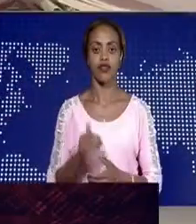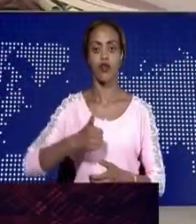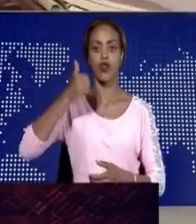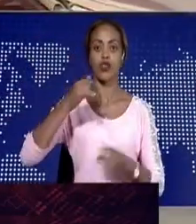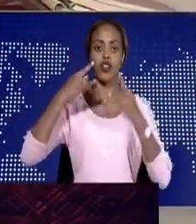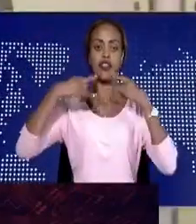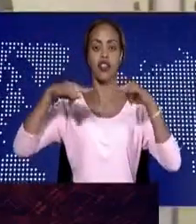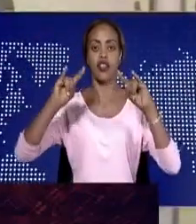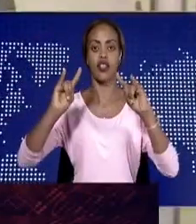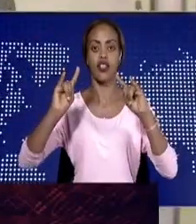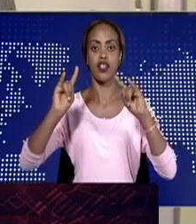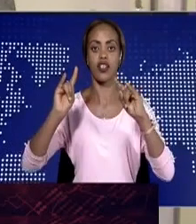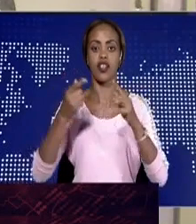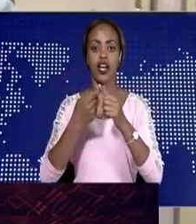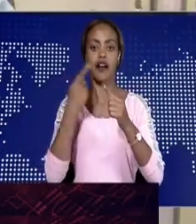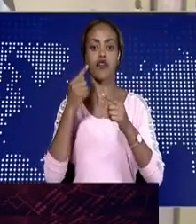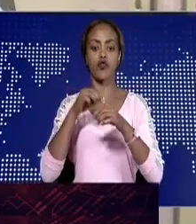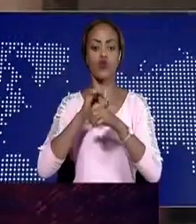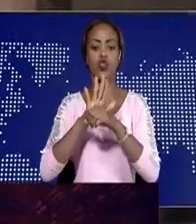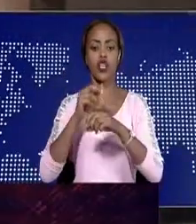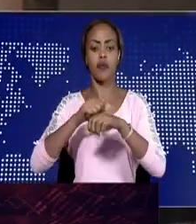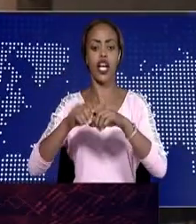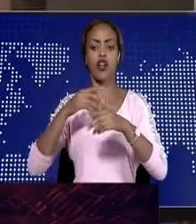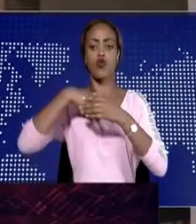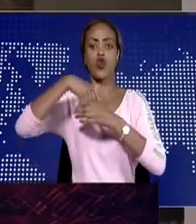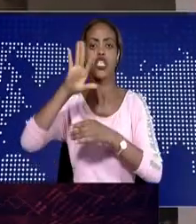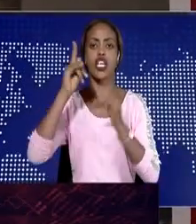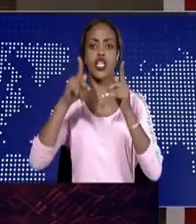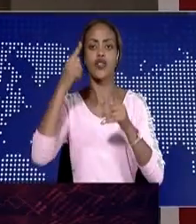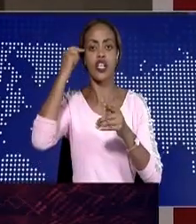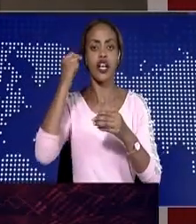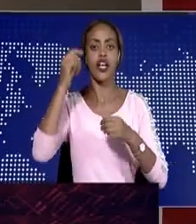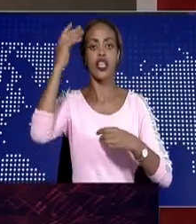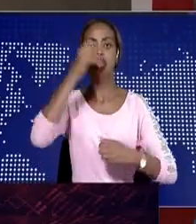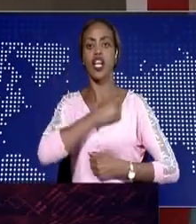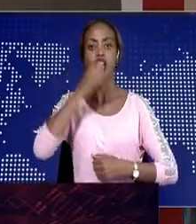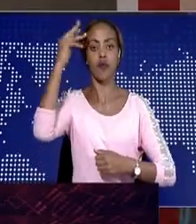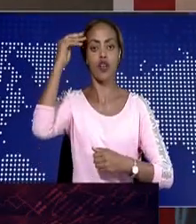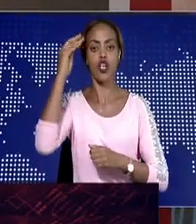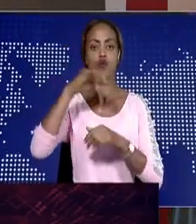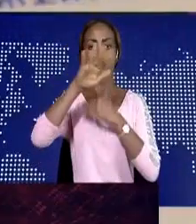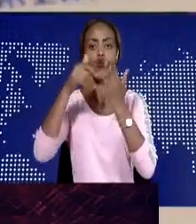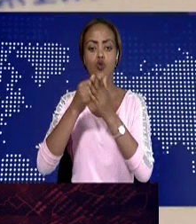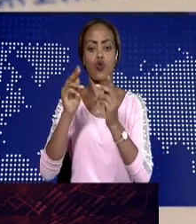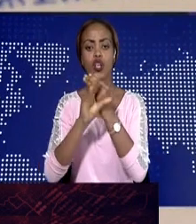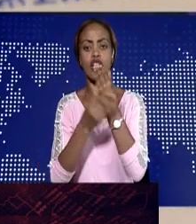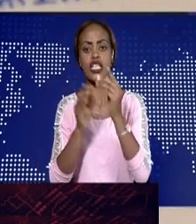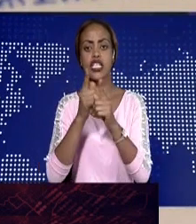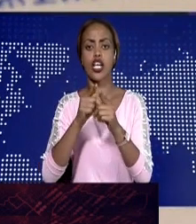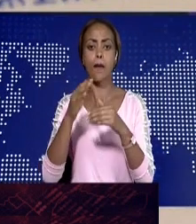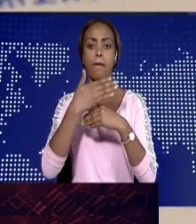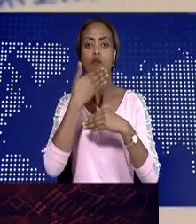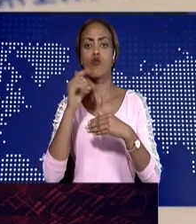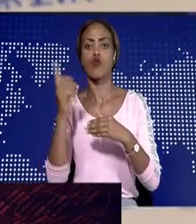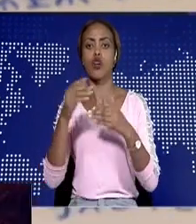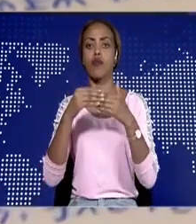ቀንዲ ነጥብታት ዜና ካብቲ ጽኑዕ ምንዓር ዝወፀ ህዝቢ ትግራይ ተጋዳላይ መለስ ብመድረኽ ዝበልሐ ብኩነታት ዝተሰሓለ ብሉፅ ወያነ ይመራሕ